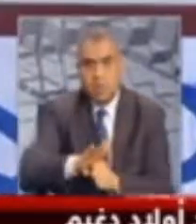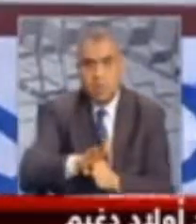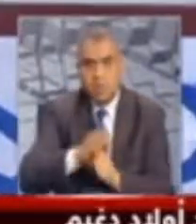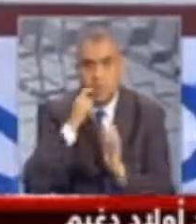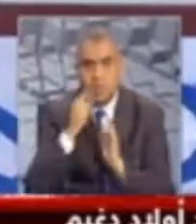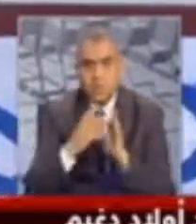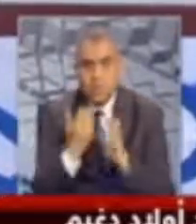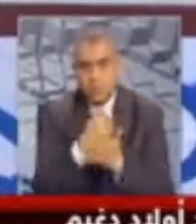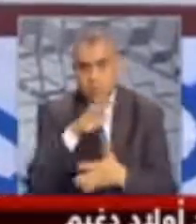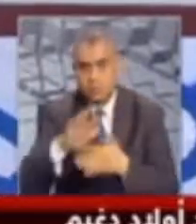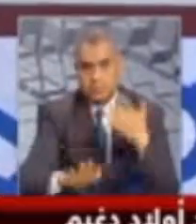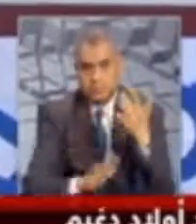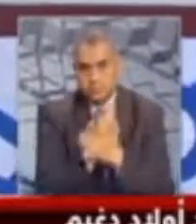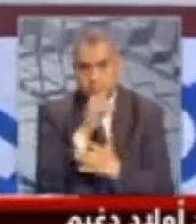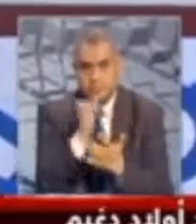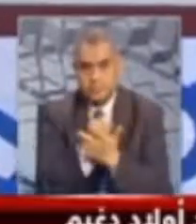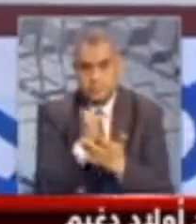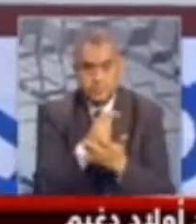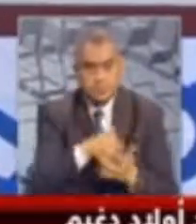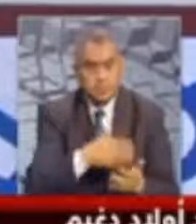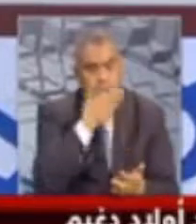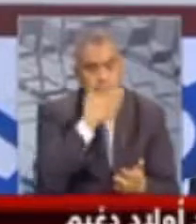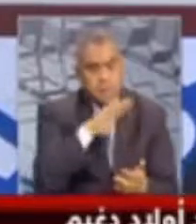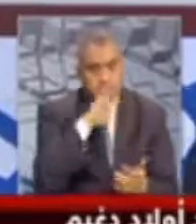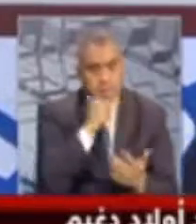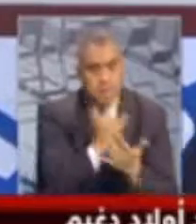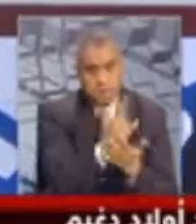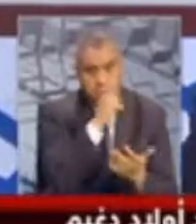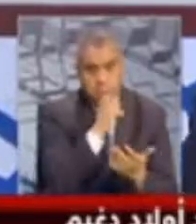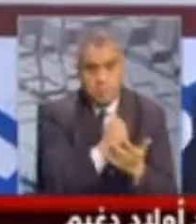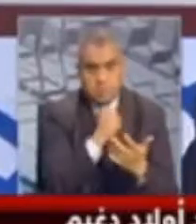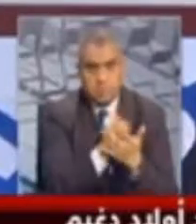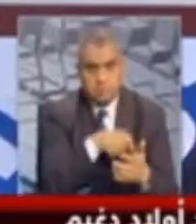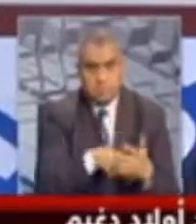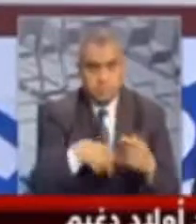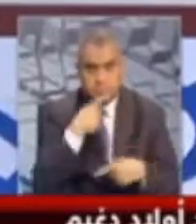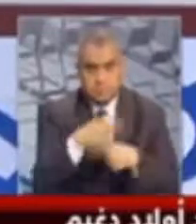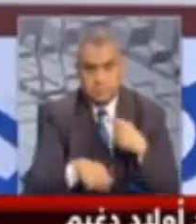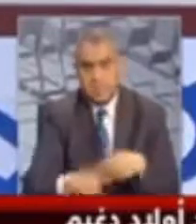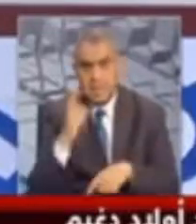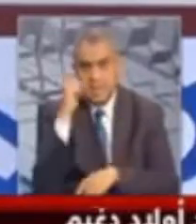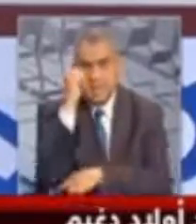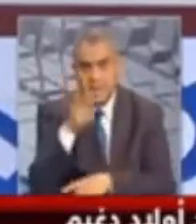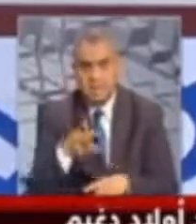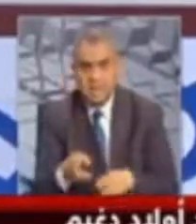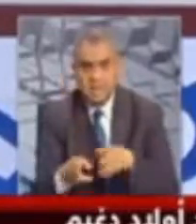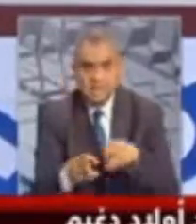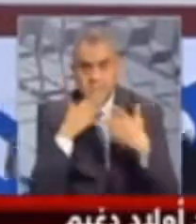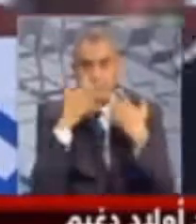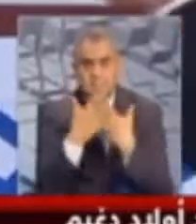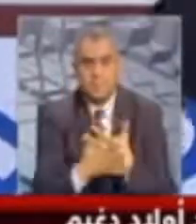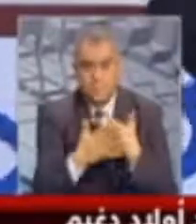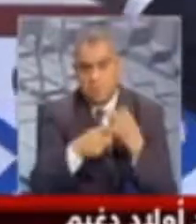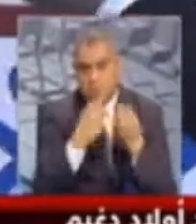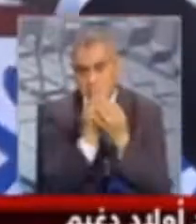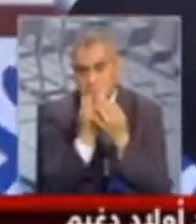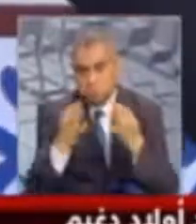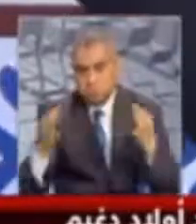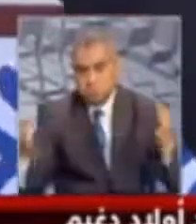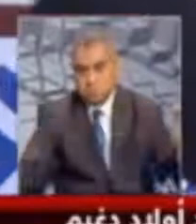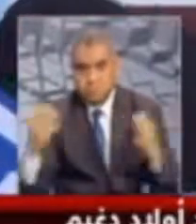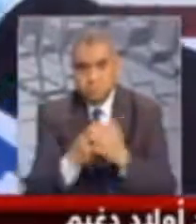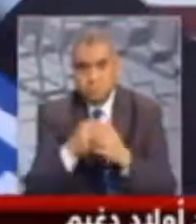لم توقف عجله التنميه في مطروح، والحمد لله وهذا خير دليل على ان احنا بنفتح النهارده المسجد دوت، وعندنا مشاريع عديده بدءا من